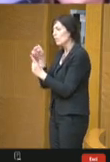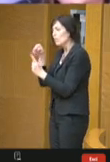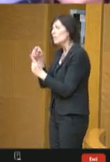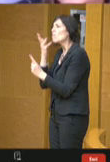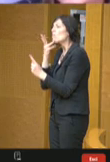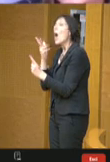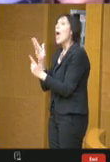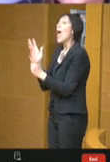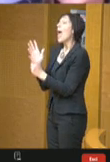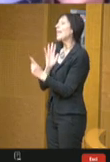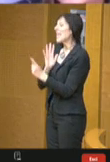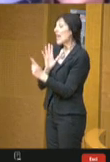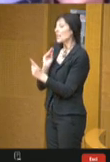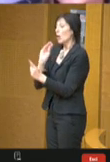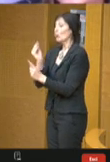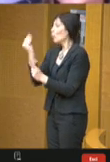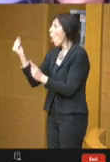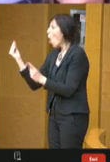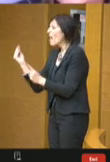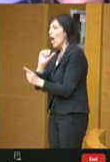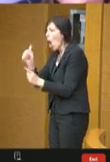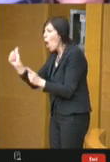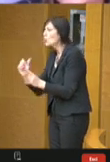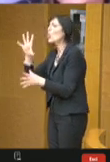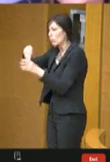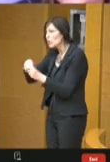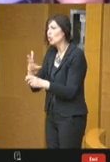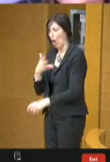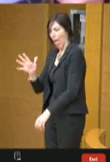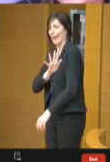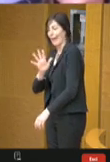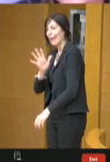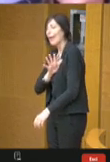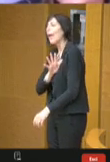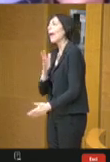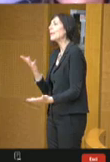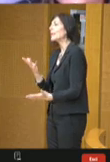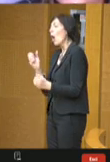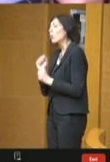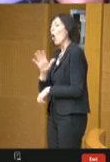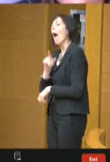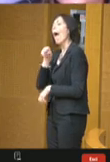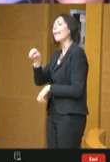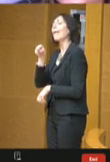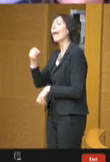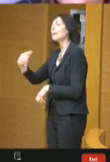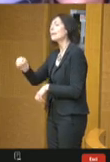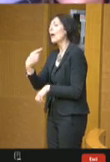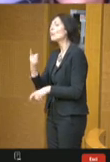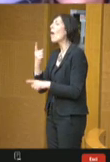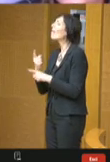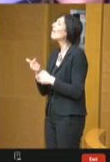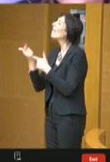che ogni giovane ha in sé, ripeto, ogni giovane, possa essere messa a disposizione della collettività.